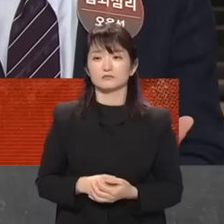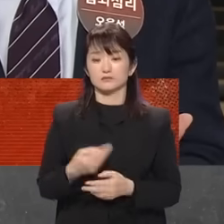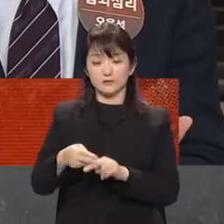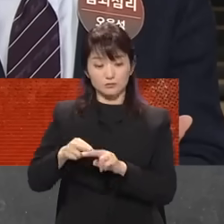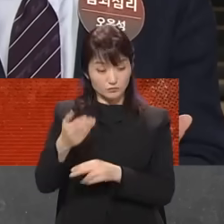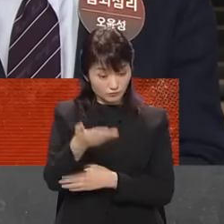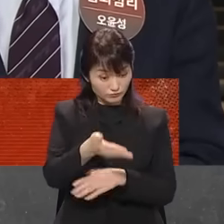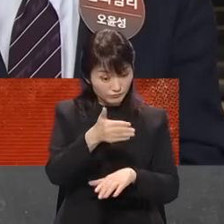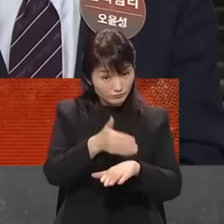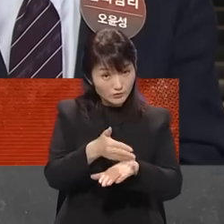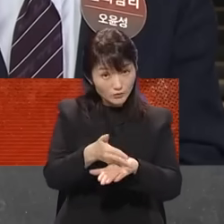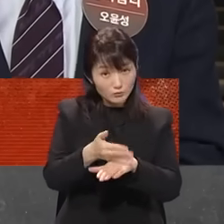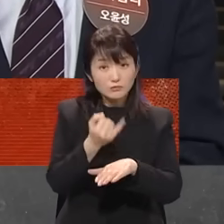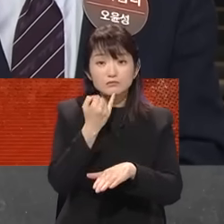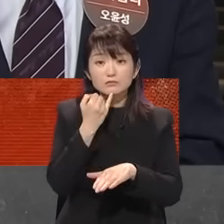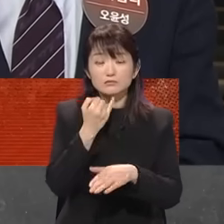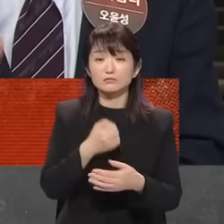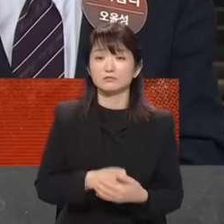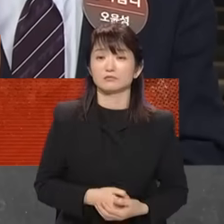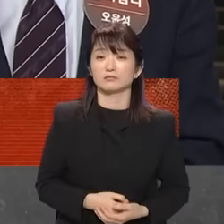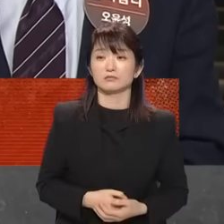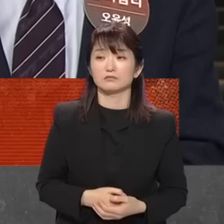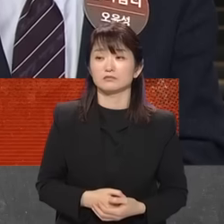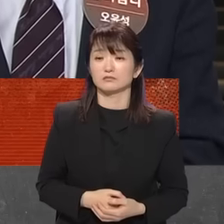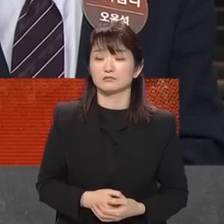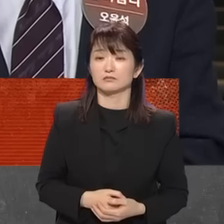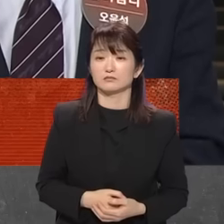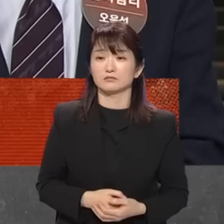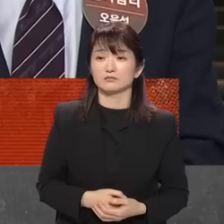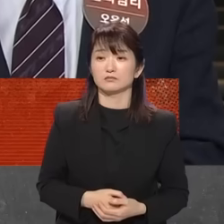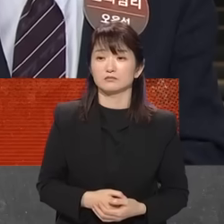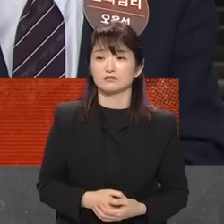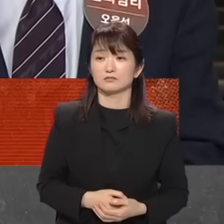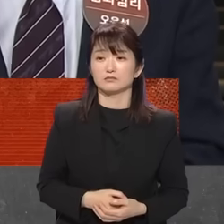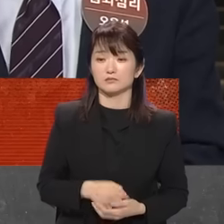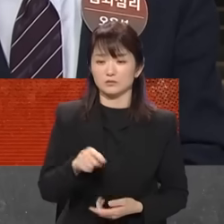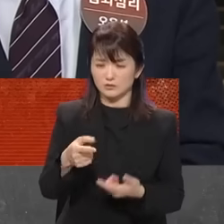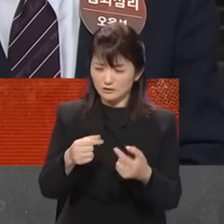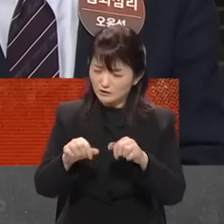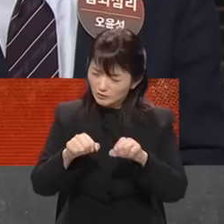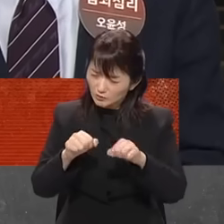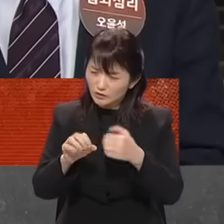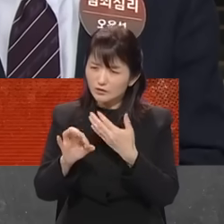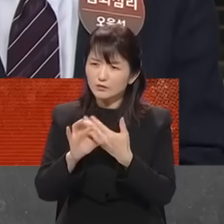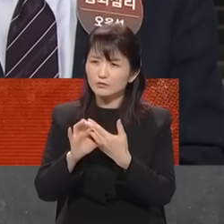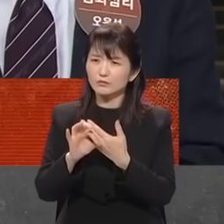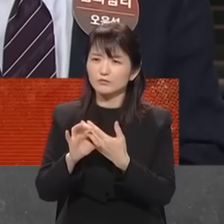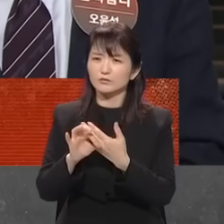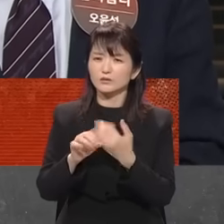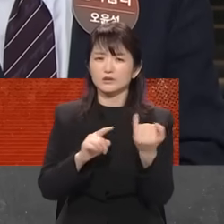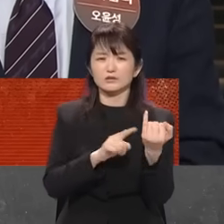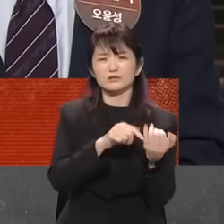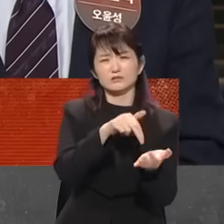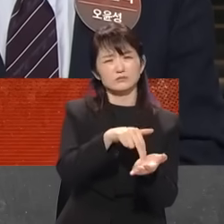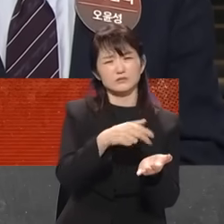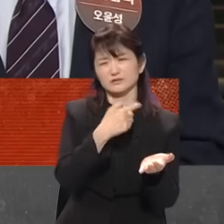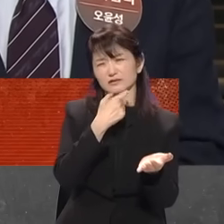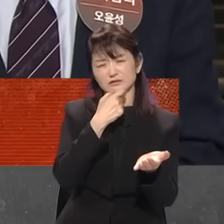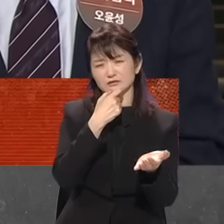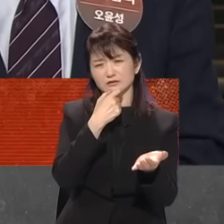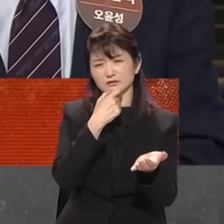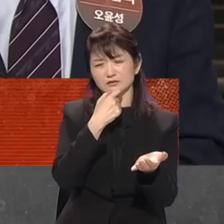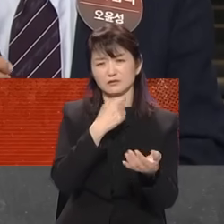별 문제가 없겠죠 그런데 정말 제가 하나 알려 드릴게요 저렇게 하면 할수록 여성 같은 경우는 아주 진저를칩니다 그런